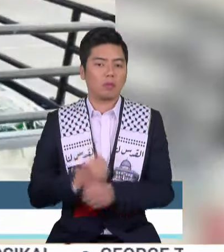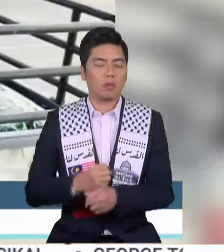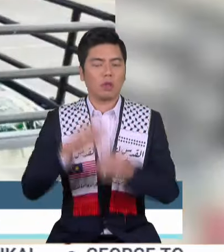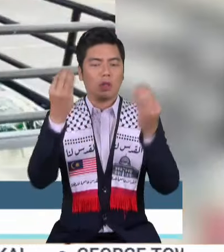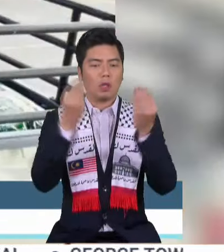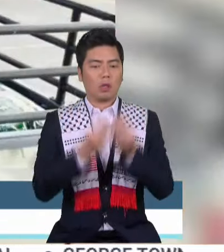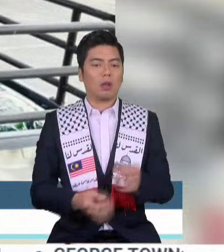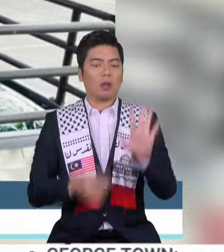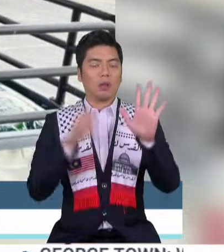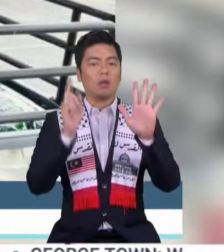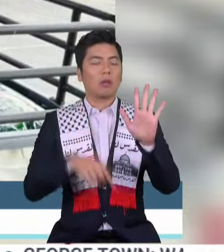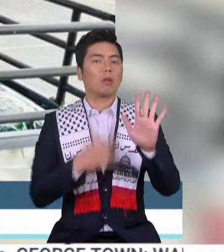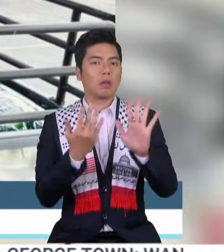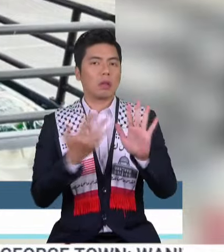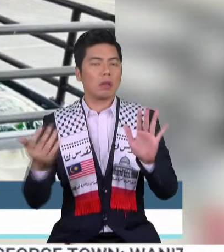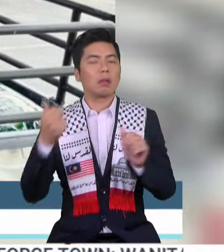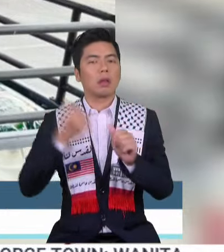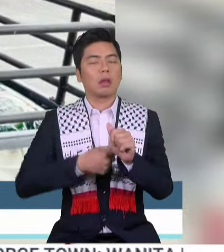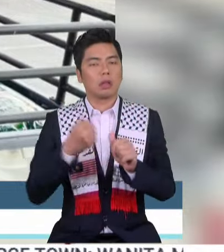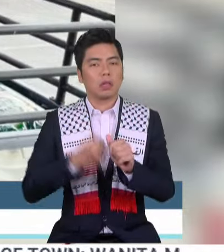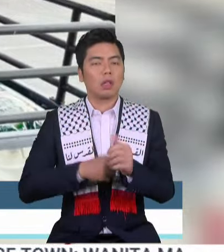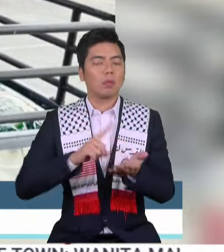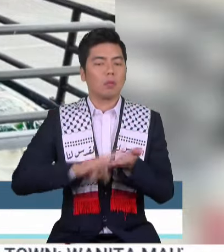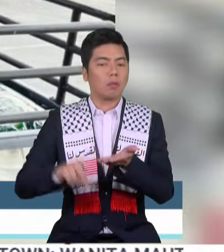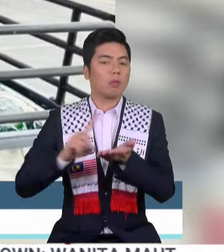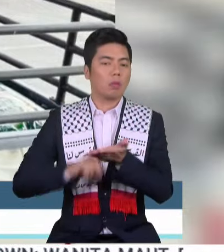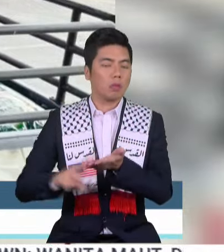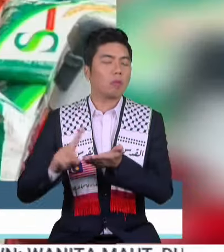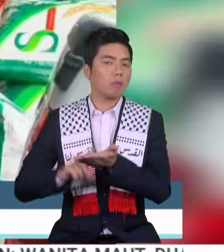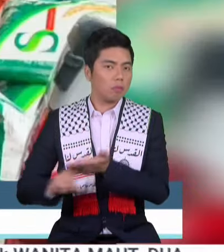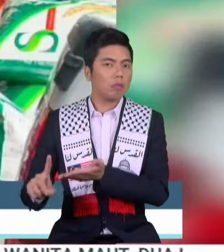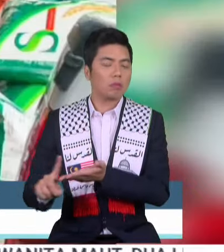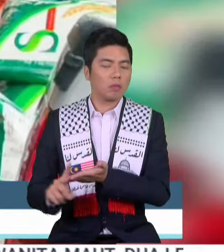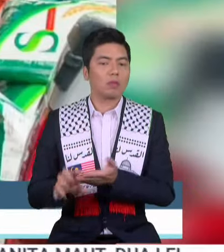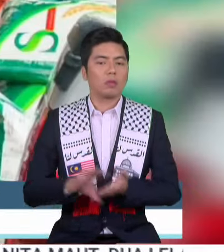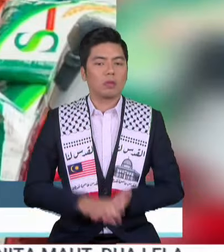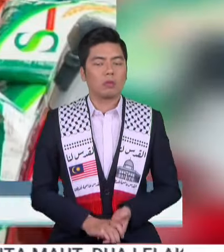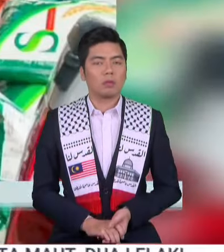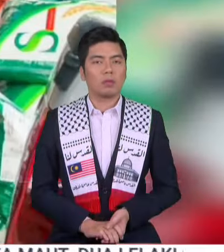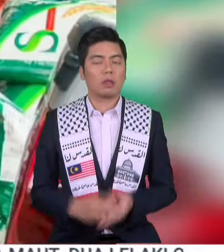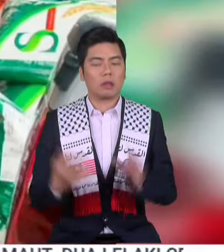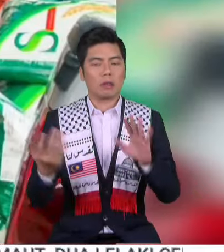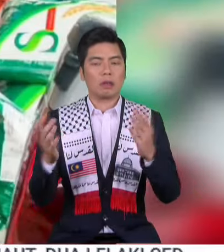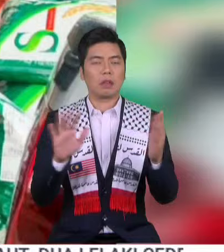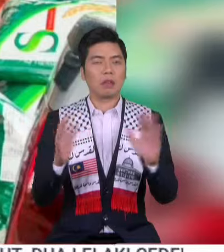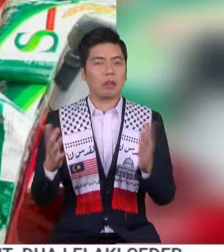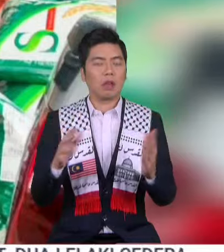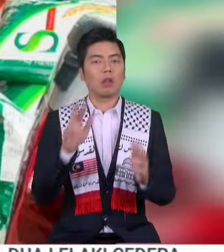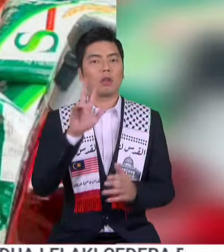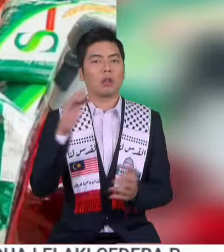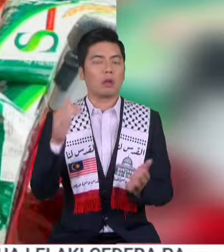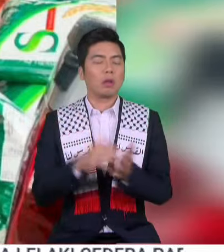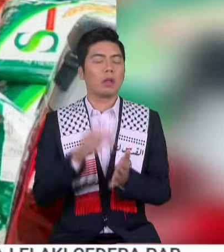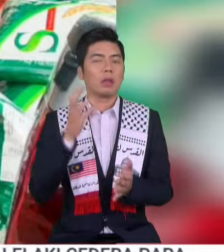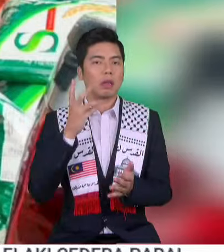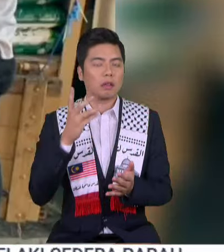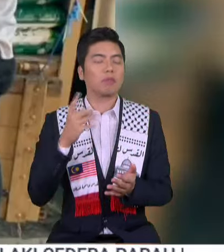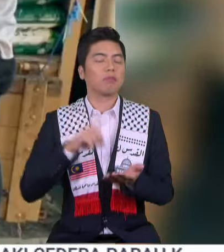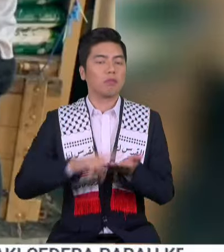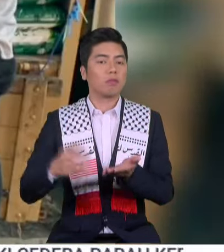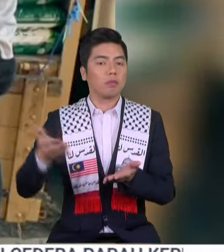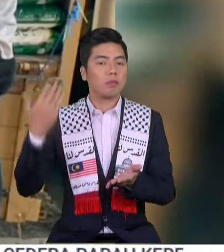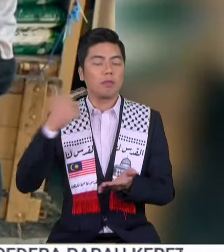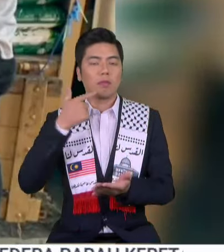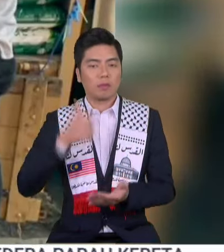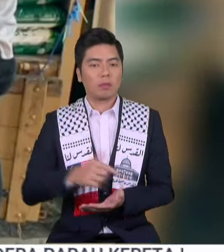berjumlah 5,000 kampit setiap minggu berbanding 3,000 kampit yang diterima sejak September 2023. Pelan tersebut